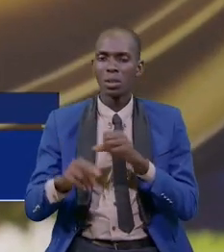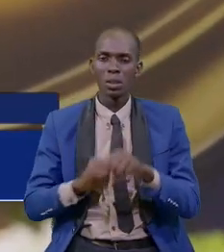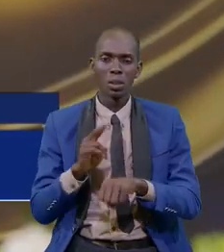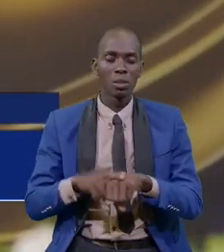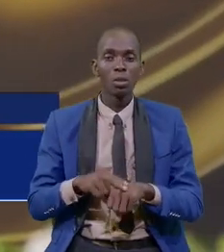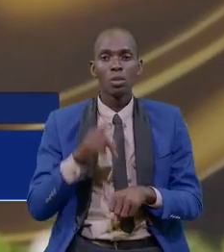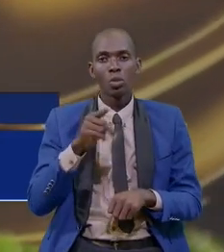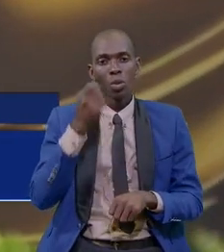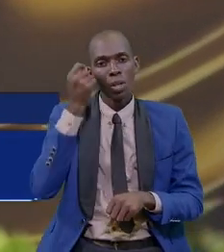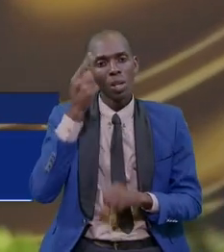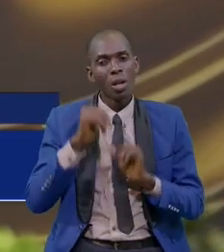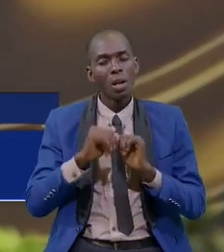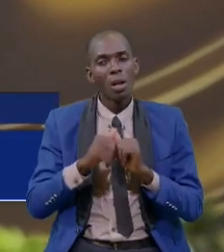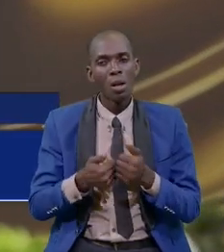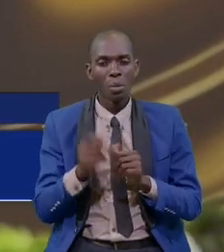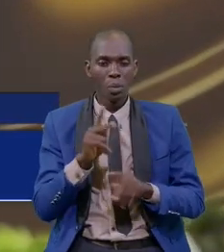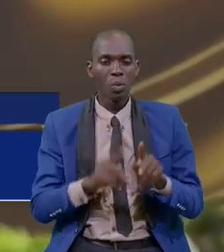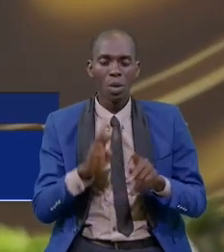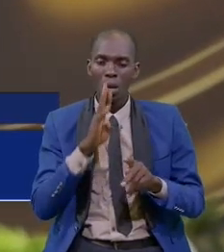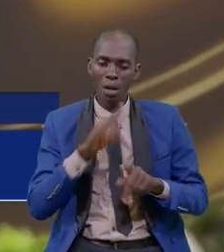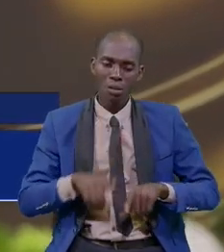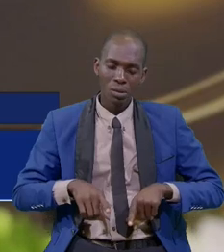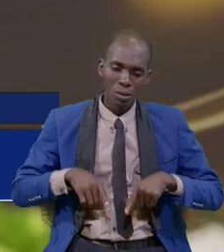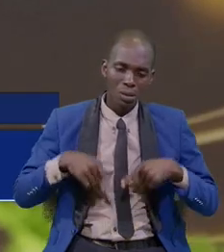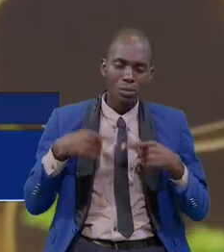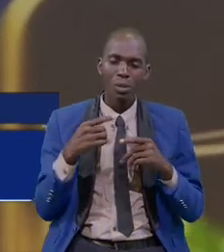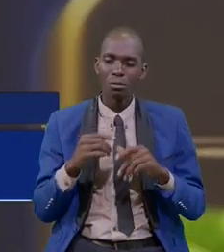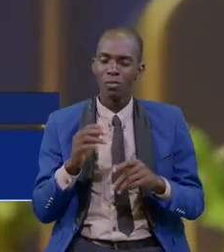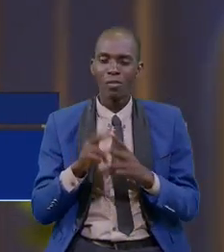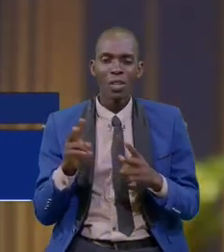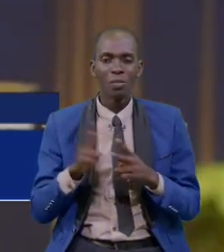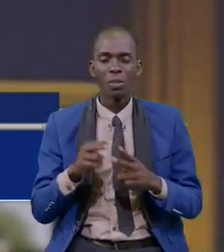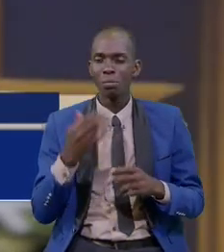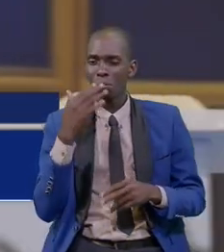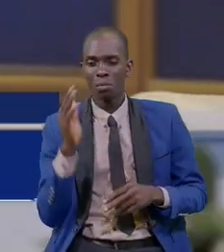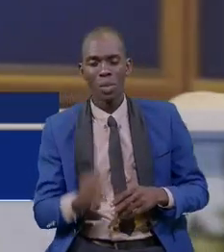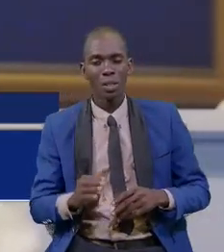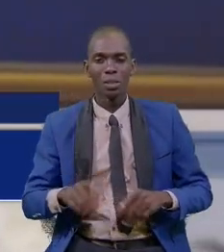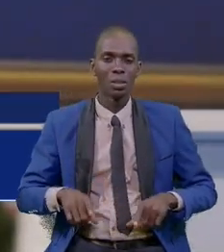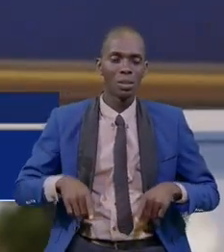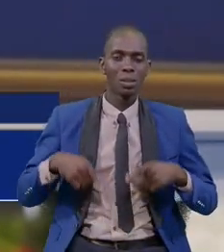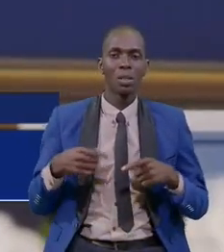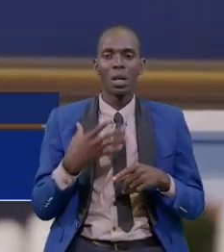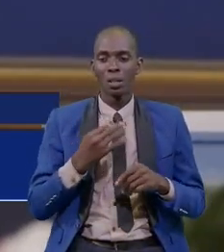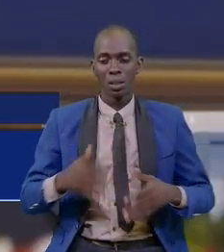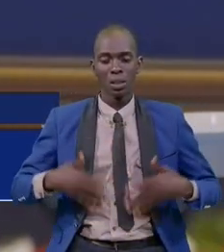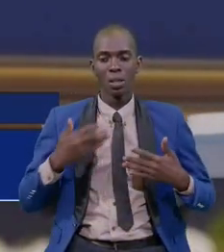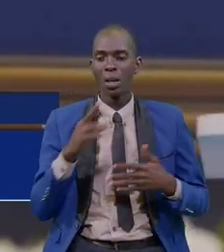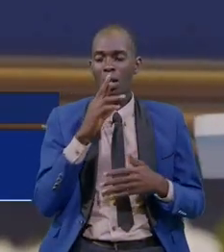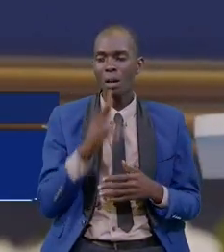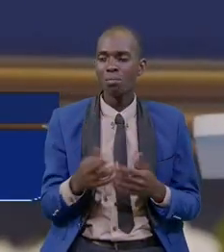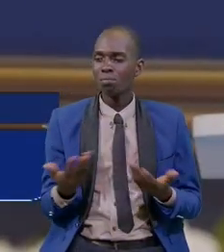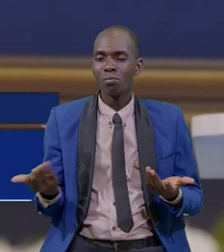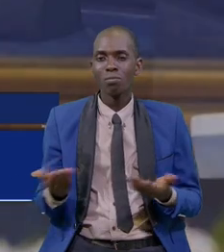Vous comprenez comment les gens vivent la vie en dessous de la pauvreté. Et les vies sont misérables à